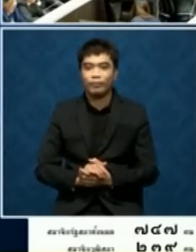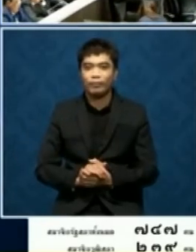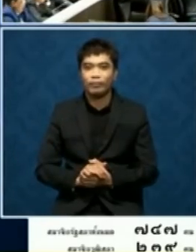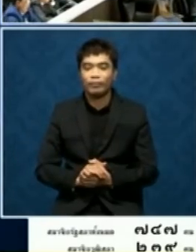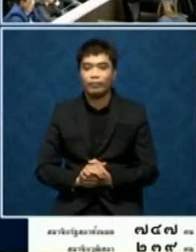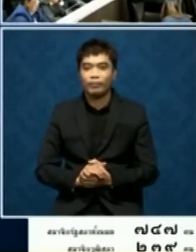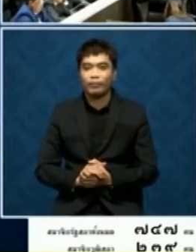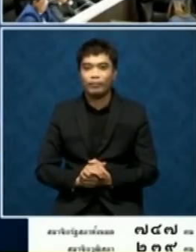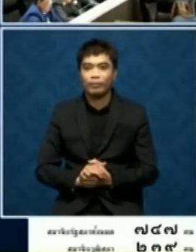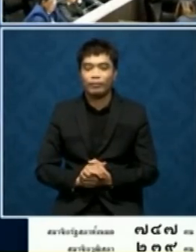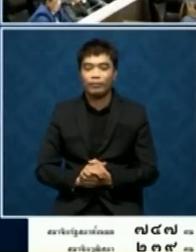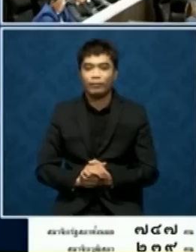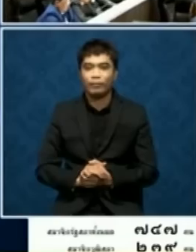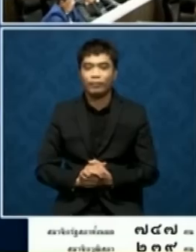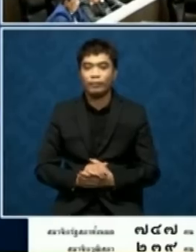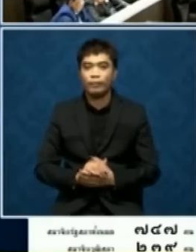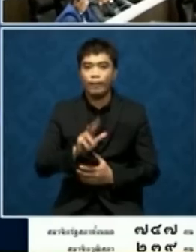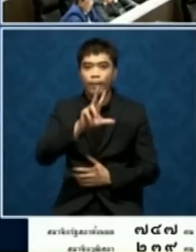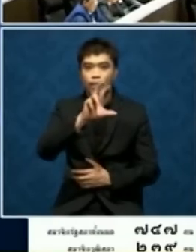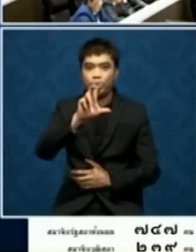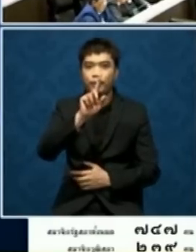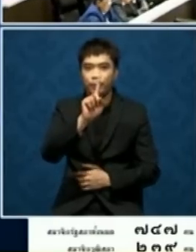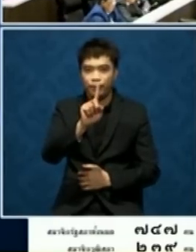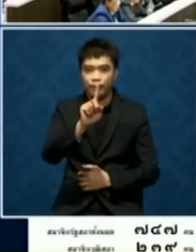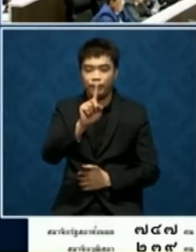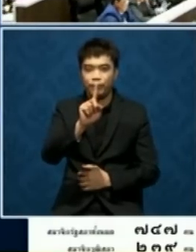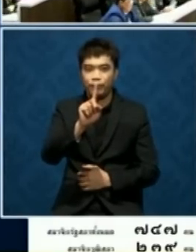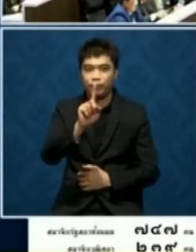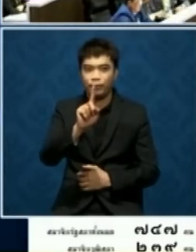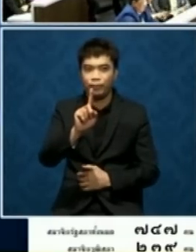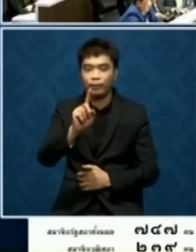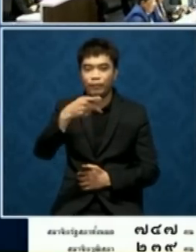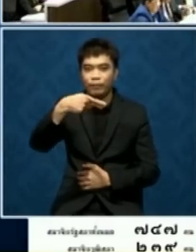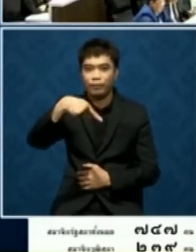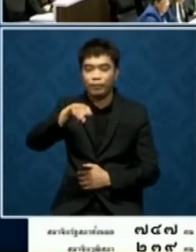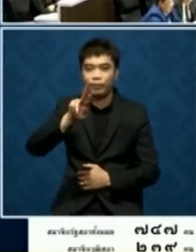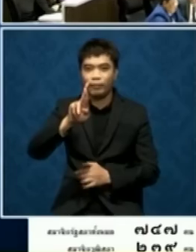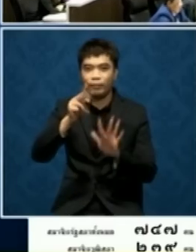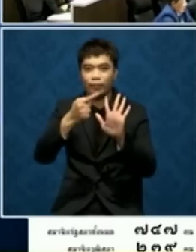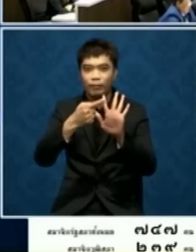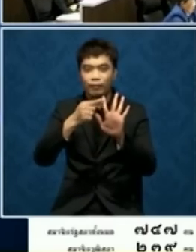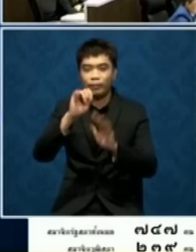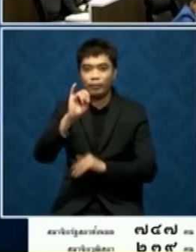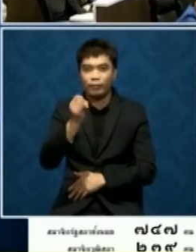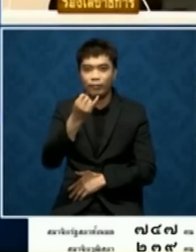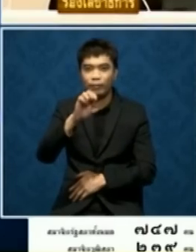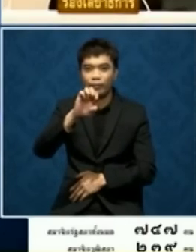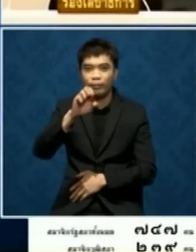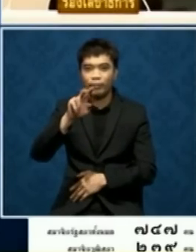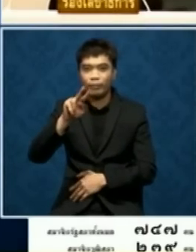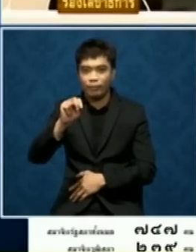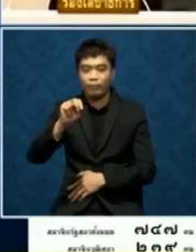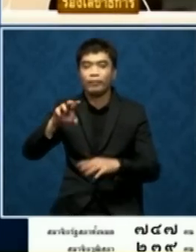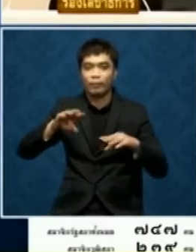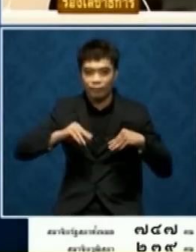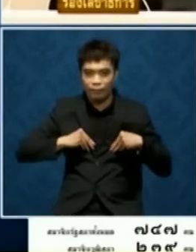นี้เป็นช่วงเวลาประมาณบ่าย3โมงนะฮะซึ่งทางคุณเศรษฐาบอกว่าที่ผ่านมาเนี่ยนะฮะก็ได้มีโอกา